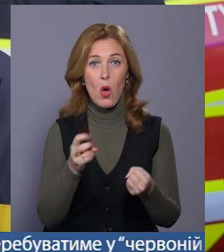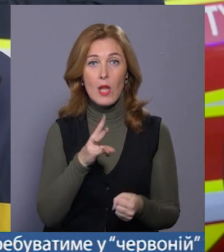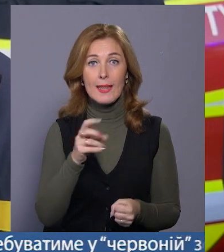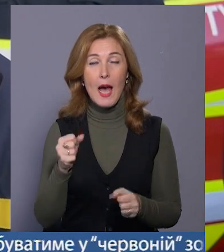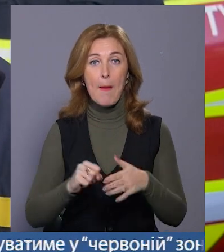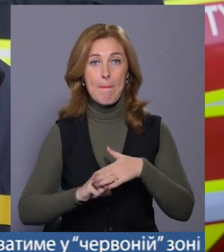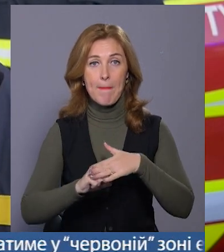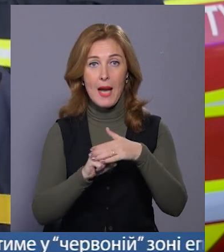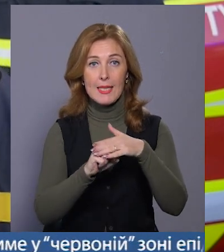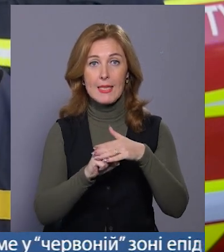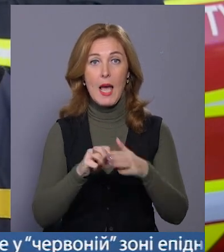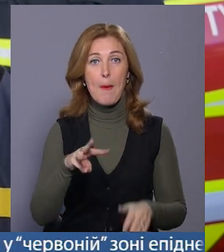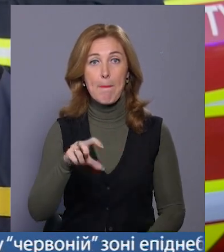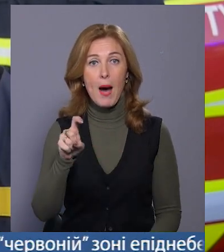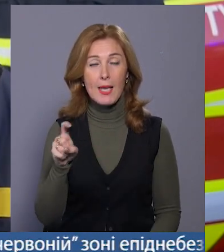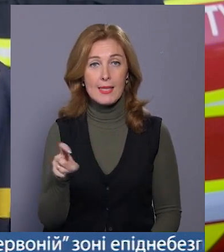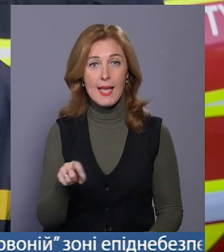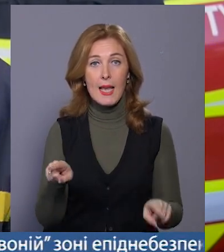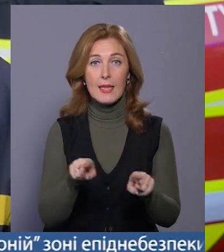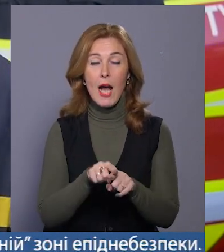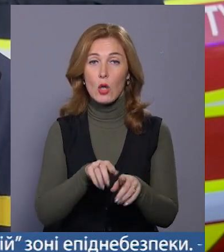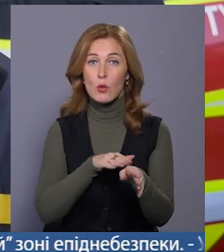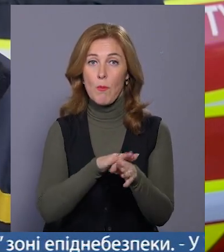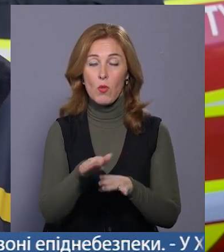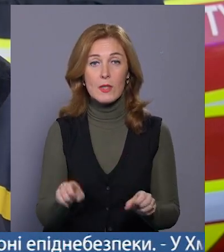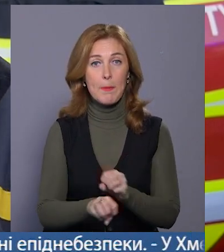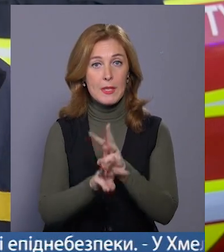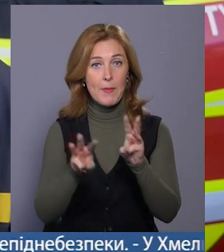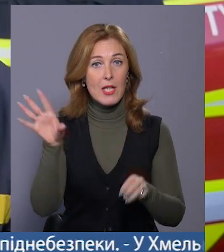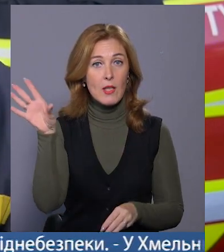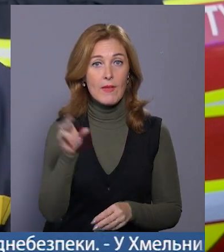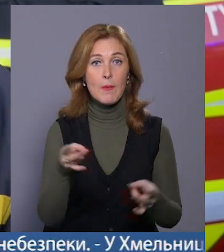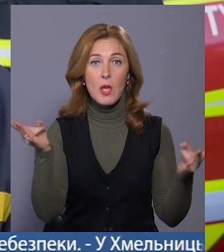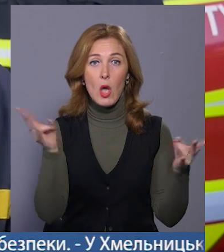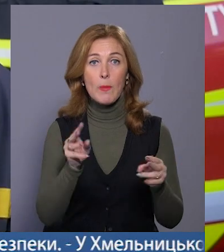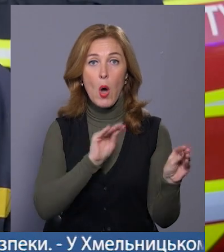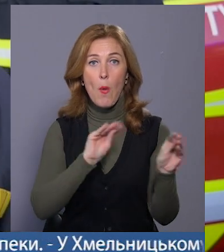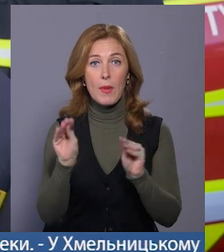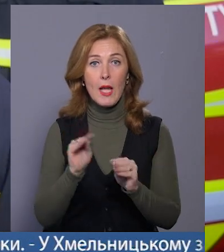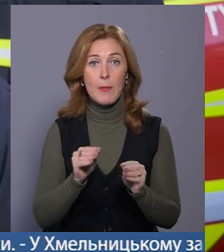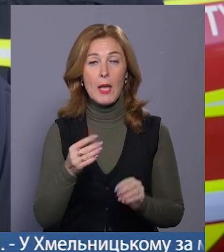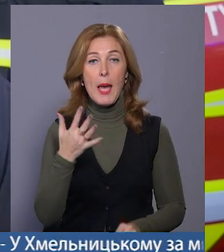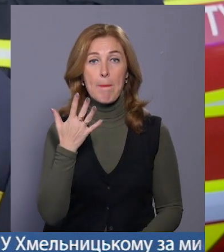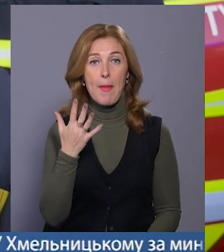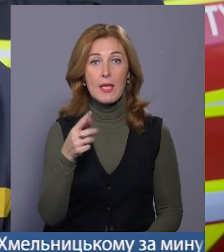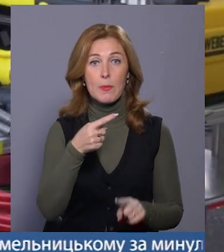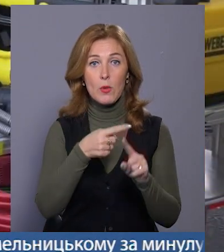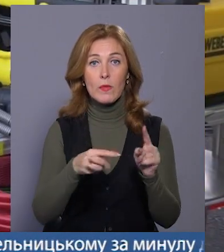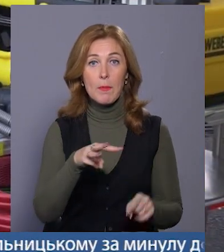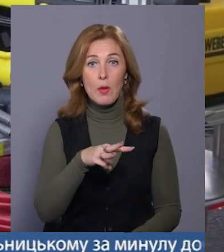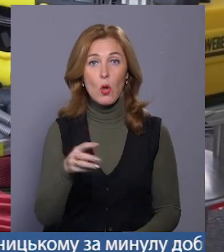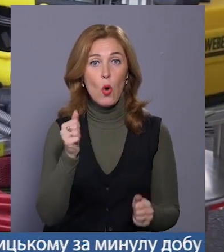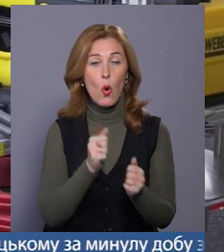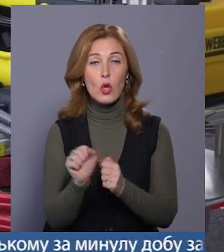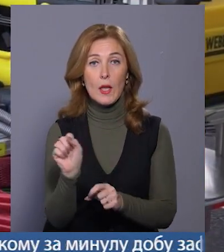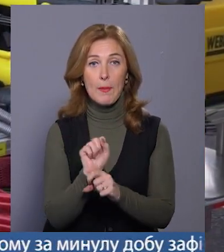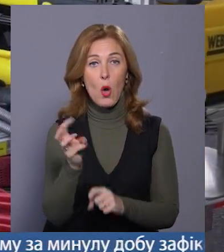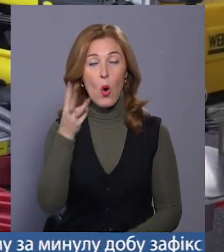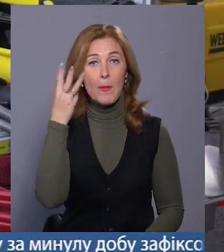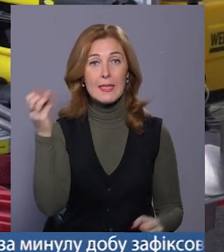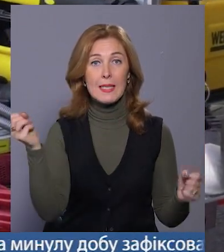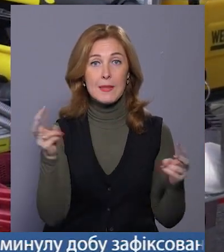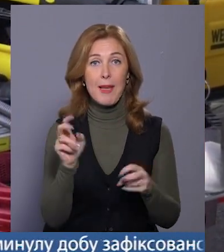базі автомобіля МАЗ, також повністю забезпечені всім необхідним обладнанням, вартістю понад 5,5 мільйонів гривень кожна машина. У Хмельницькому